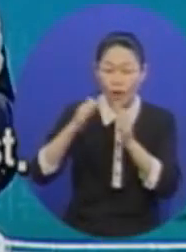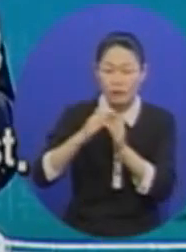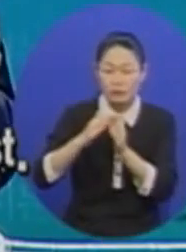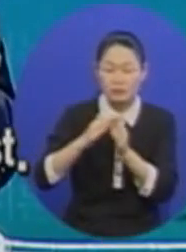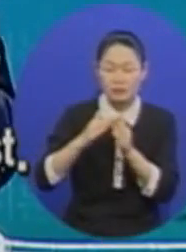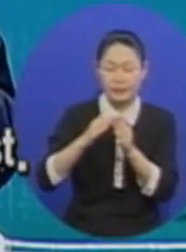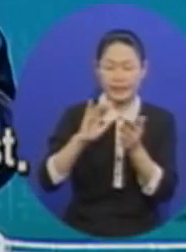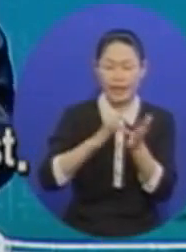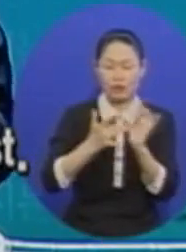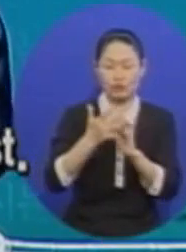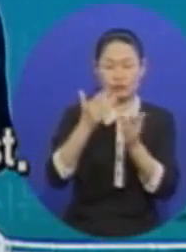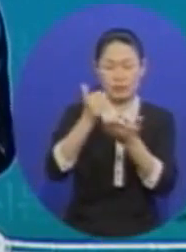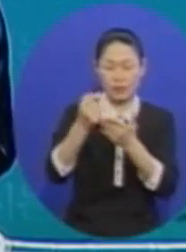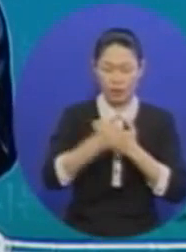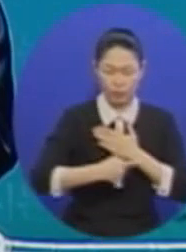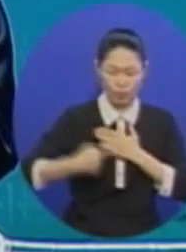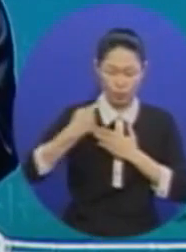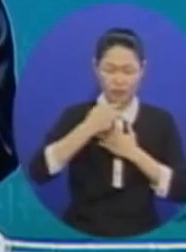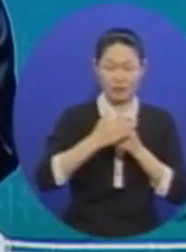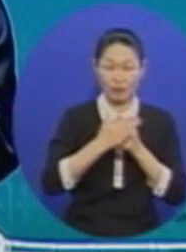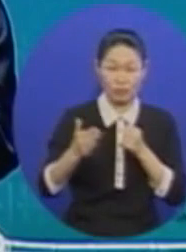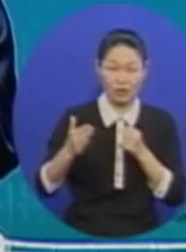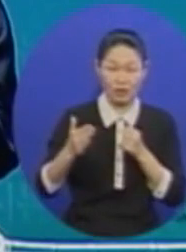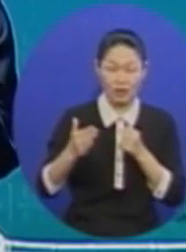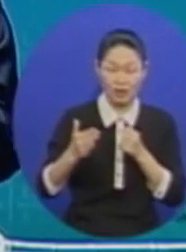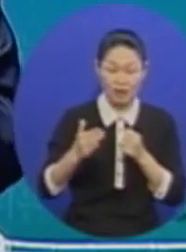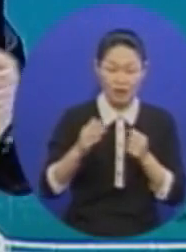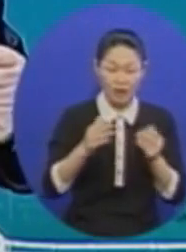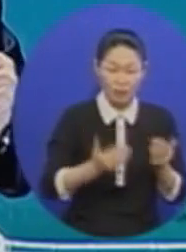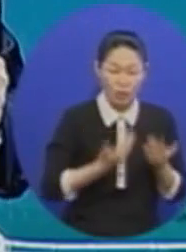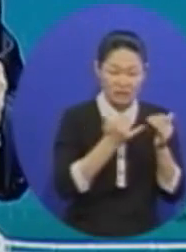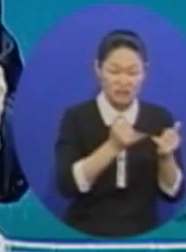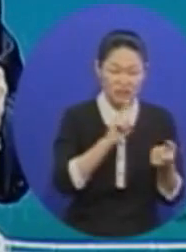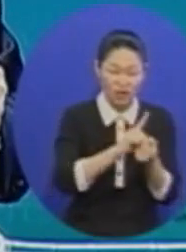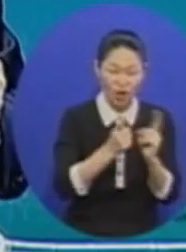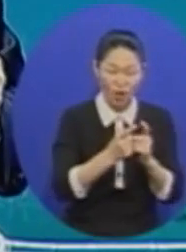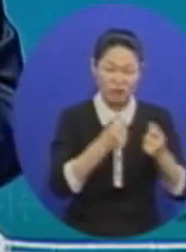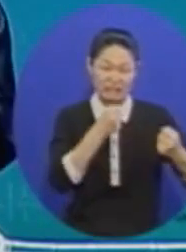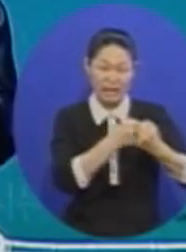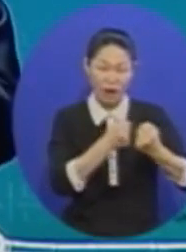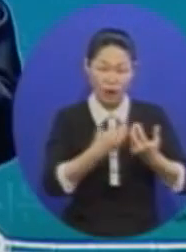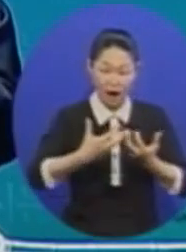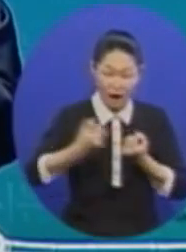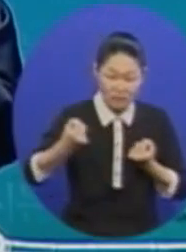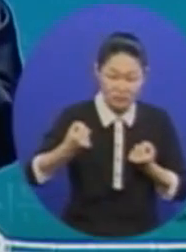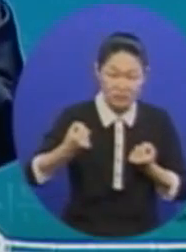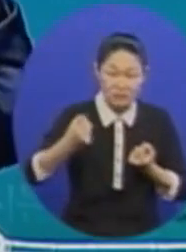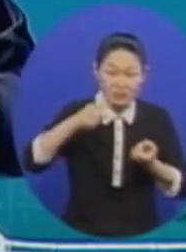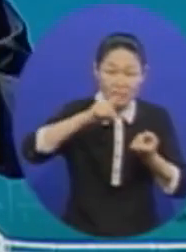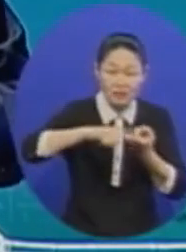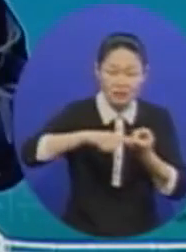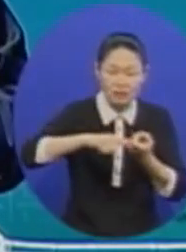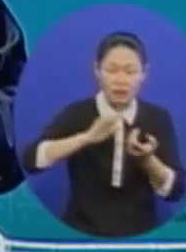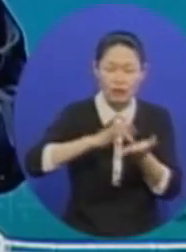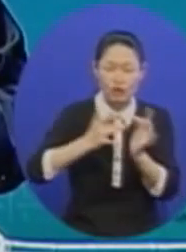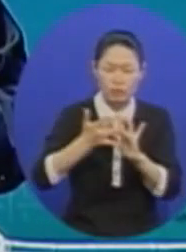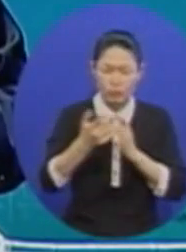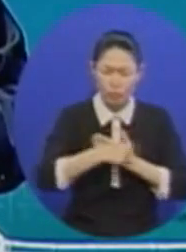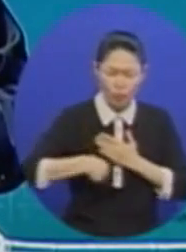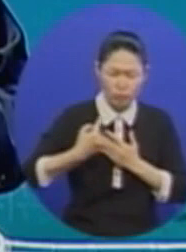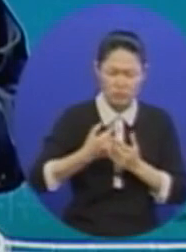몸이니까 봉사자들 끼리 서로 싸우고 갈라지는 것은 그건 예수님의 몸을 찢는 것과도